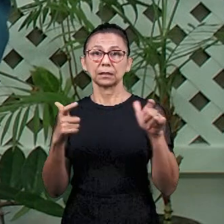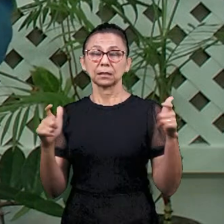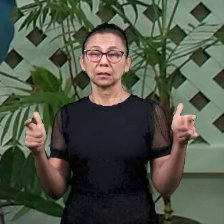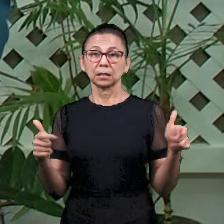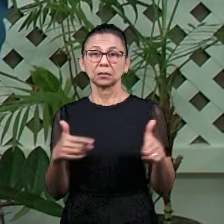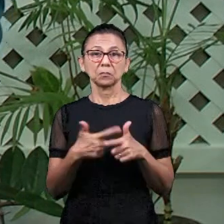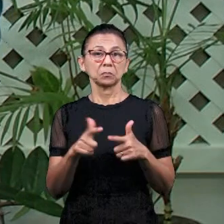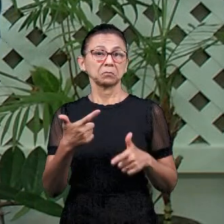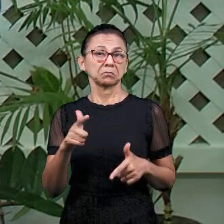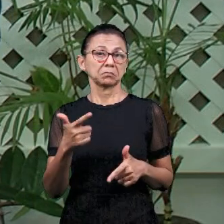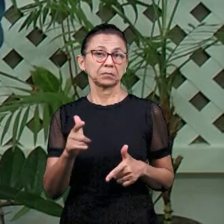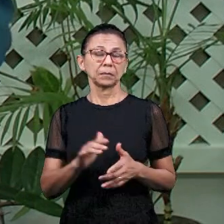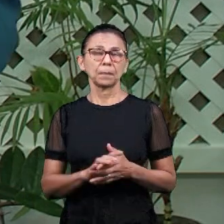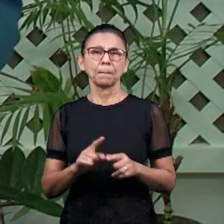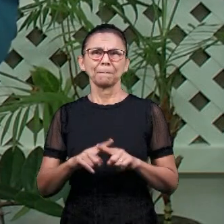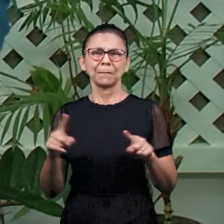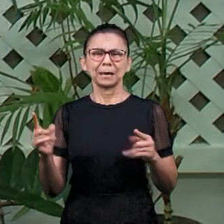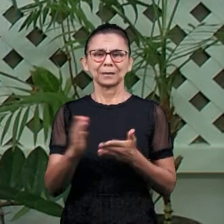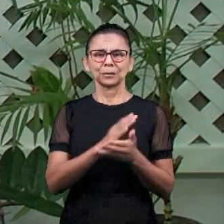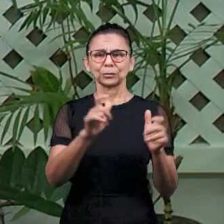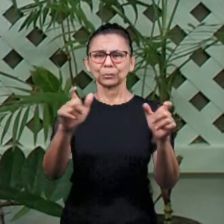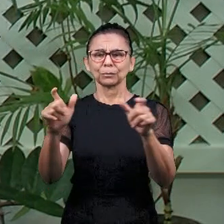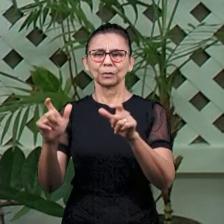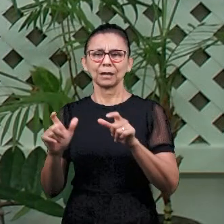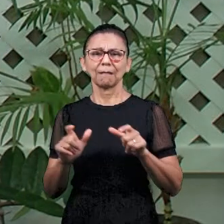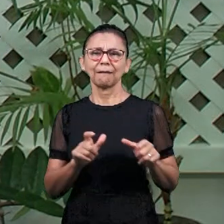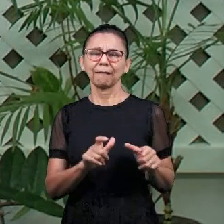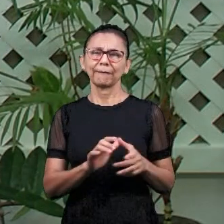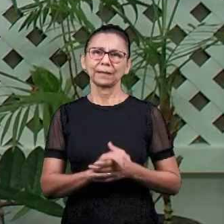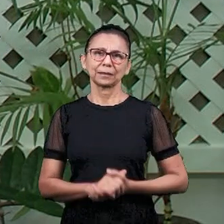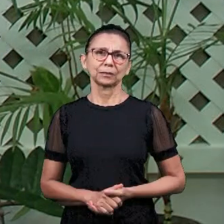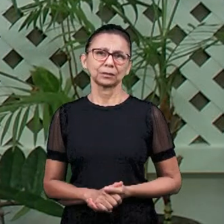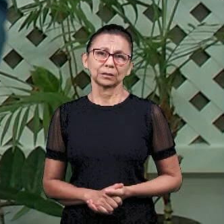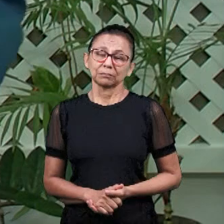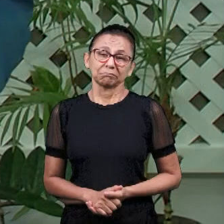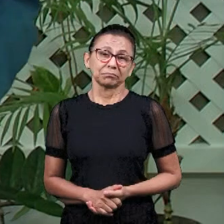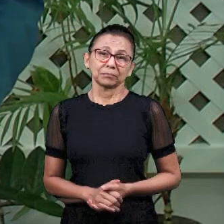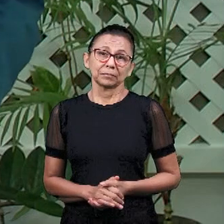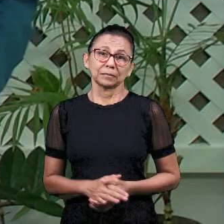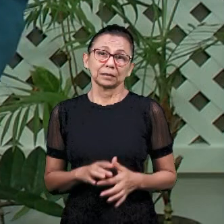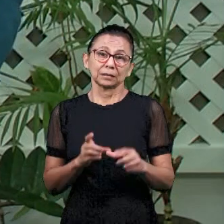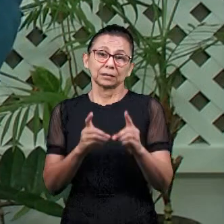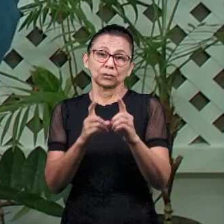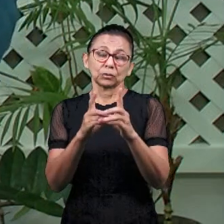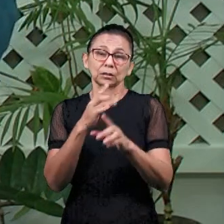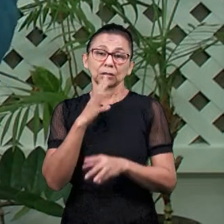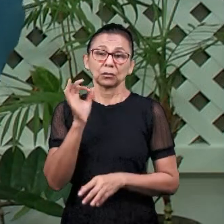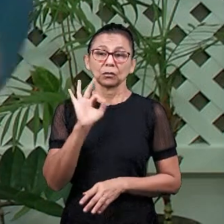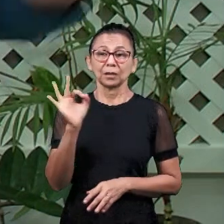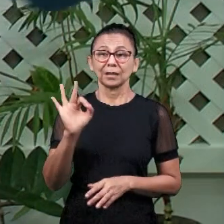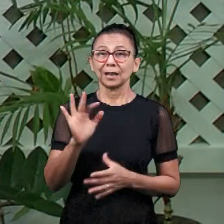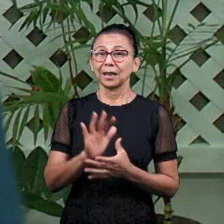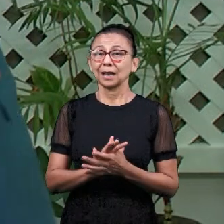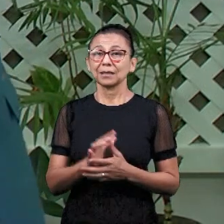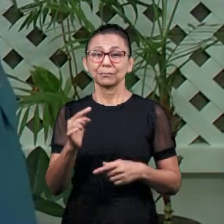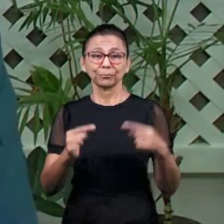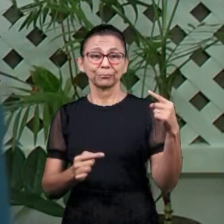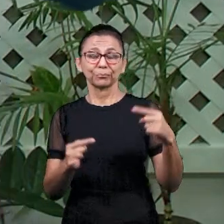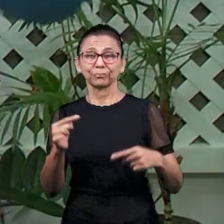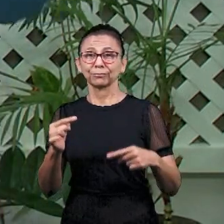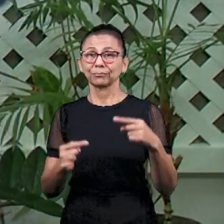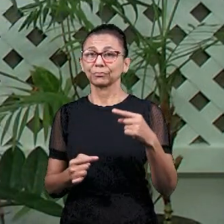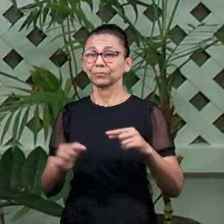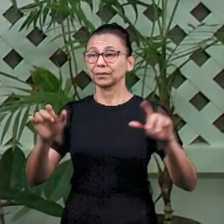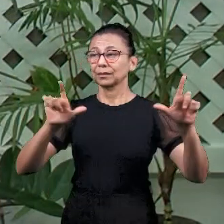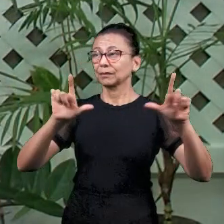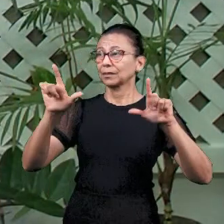où naturellement il n'y a pas la doctrine, il y a des problèmes. Parce que chacun pense d'un côté, il dit ce que la télé est en train de dire, ce qu'il a lu dans